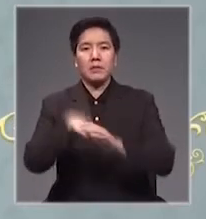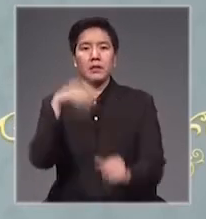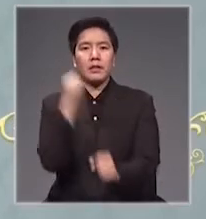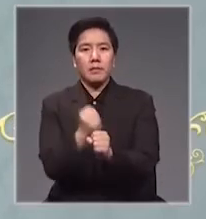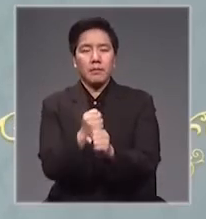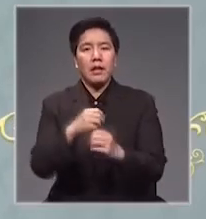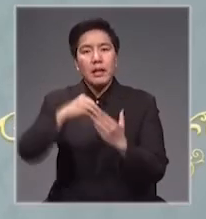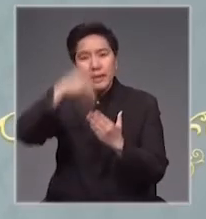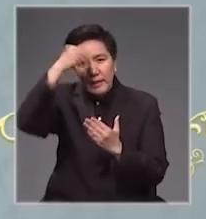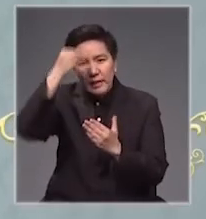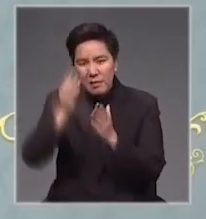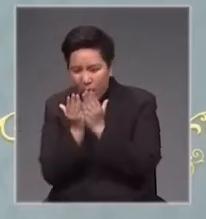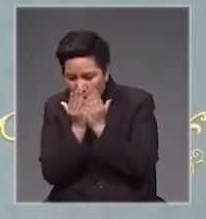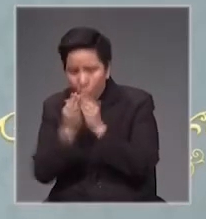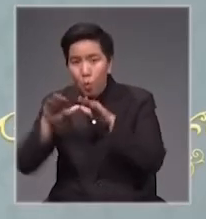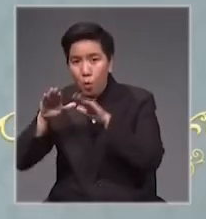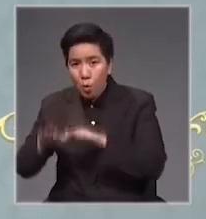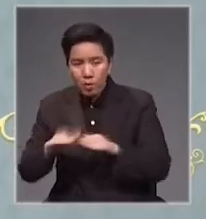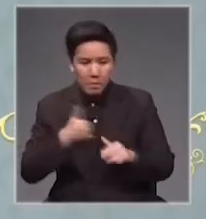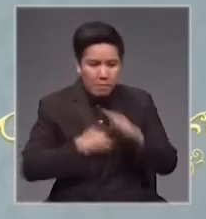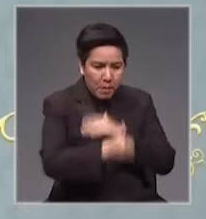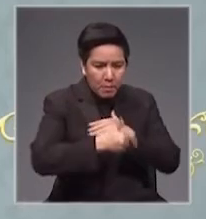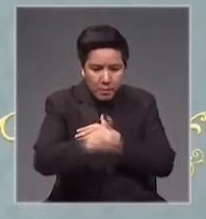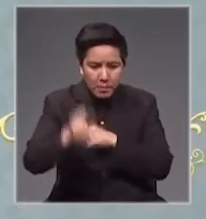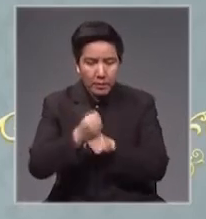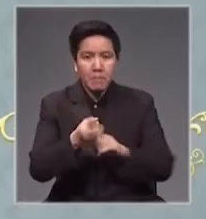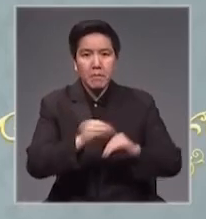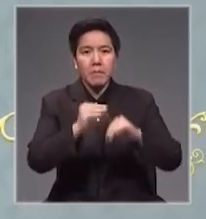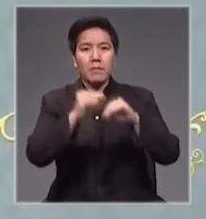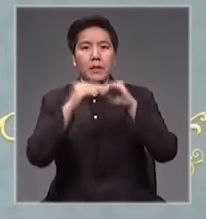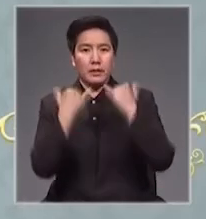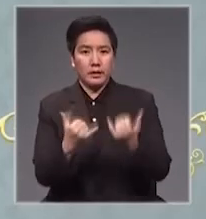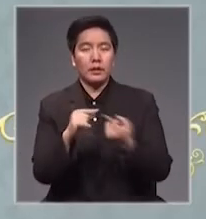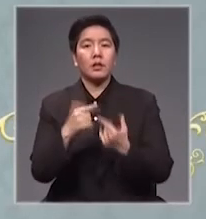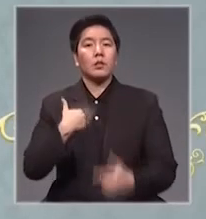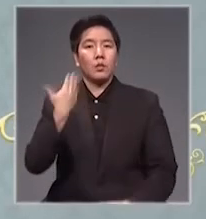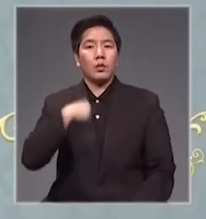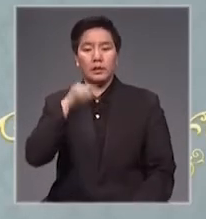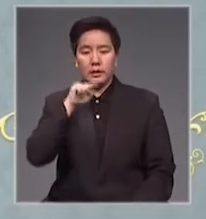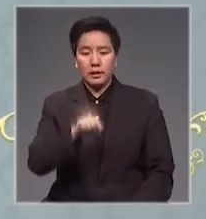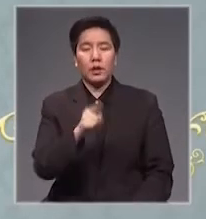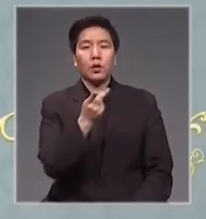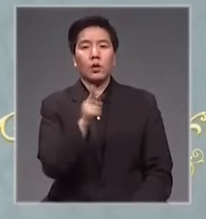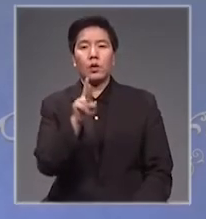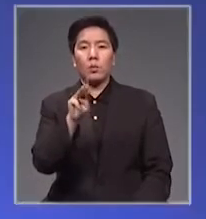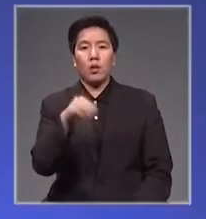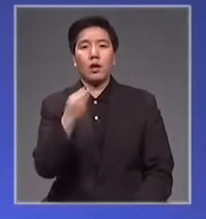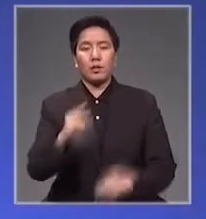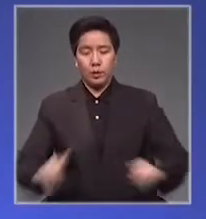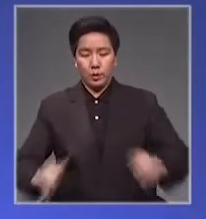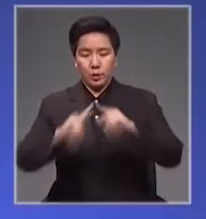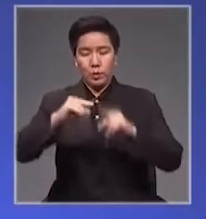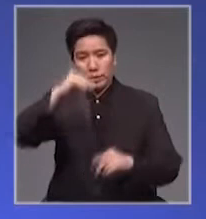ลาเรียนเพิ่มเวลารู้ของรัฐบาลนี้ด้วยนะครับโดยผมได้สั่งการในที่ประชุมคณะรัฐมนตรีให้กระทรวงสาธารณสุข